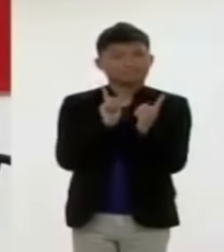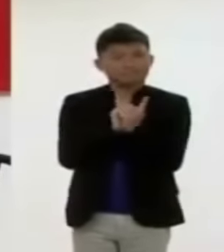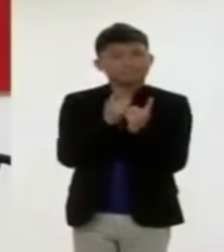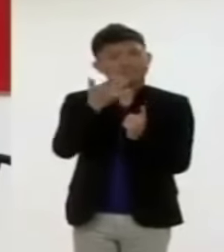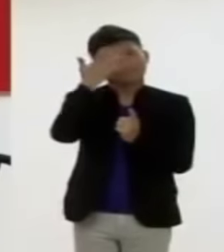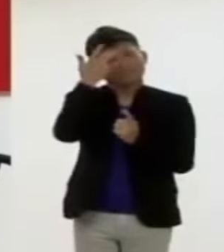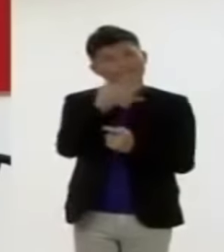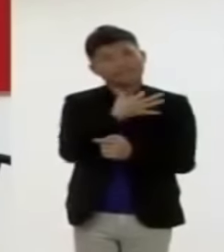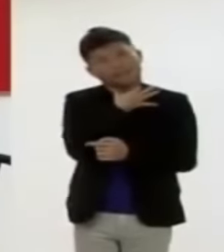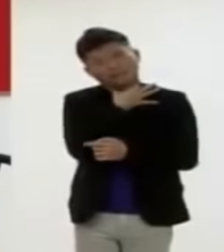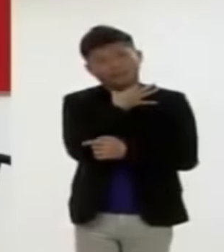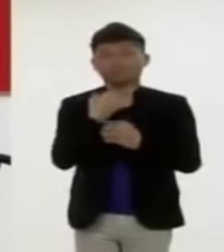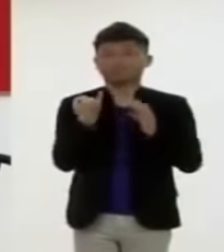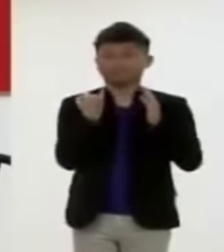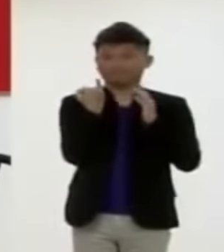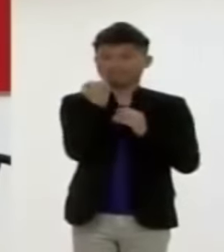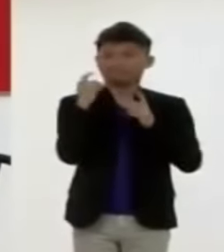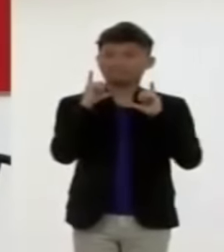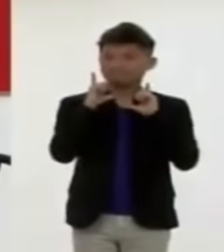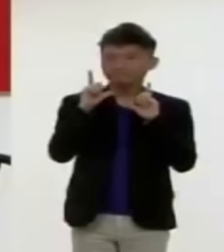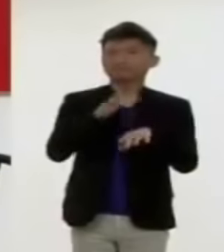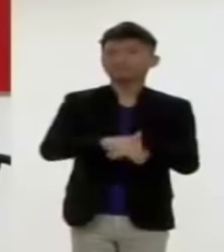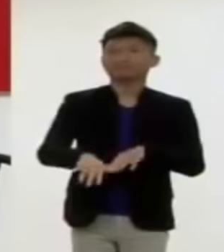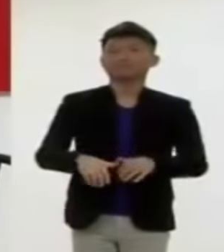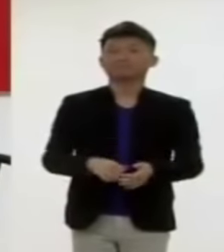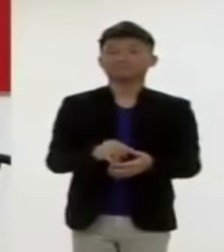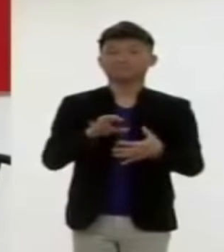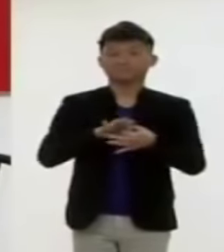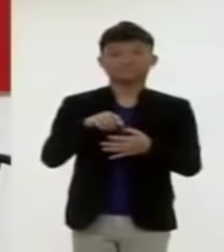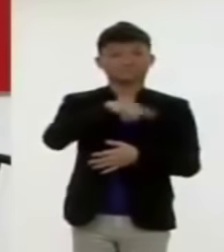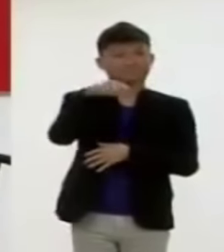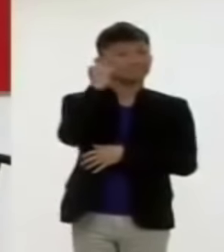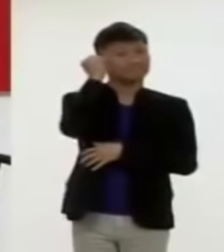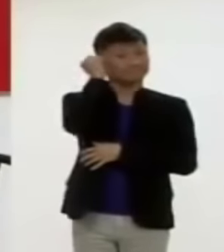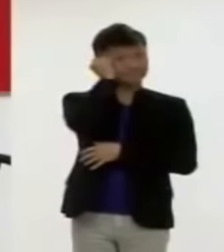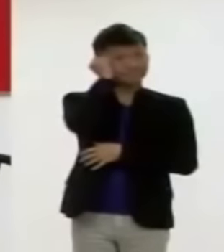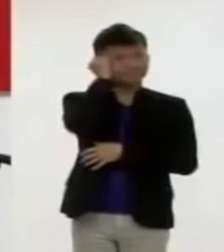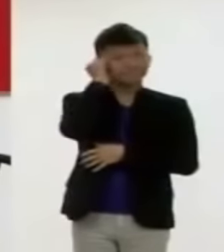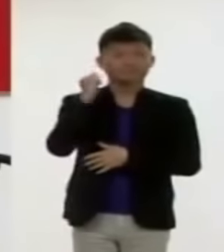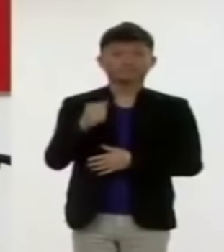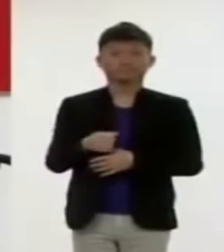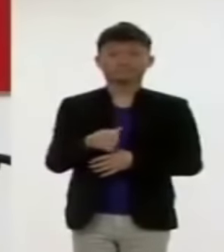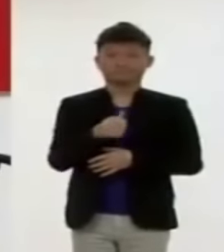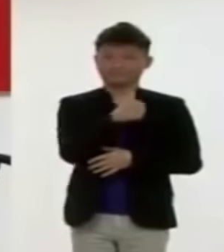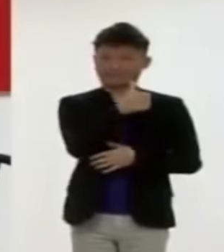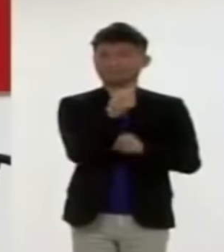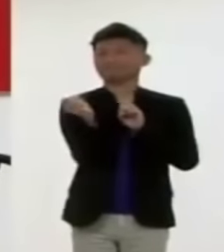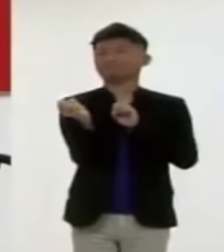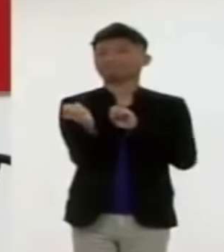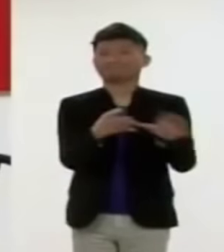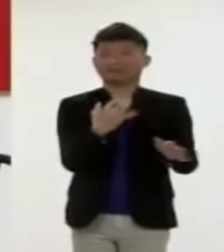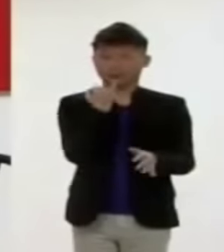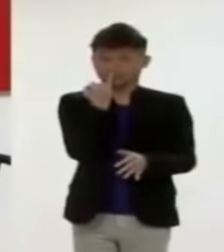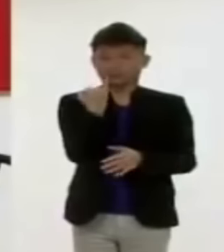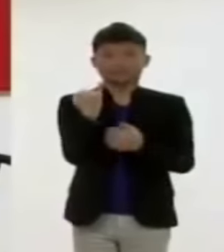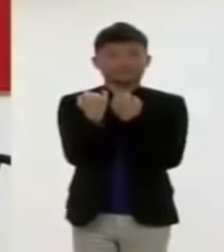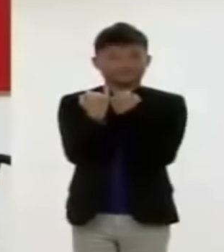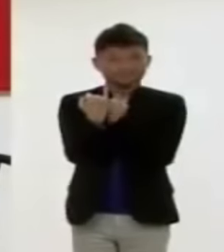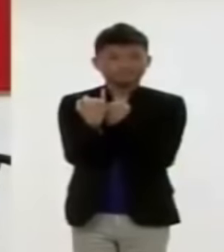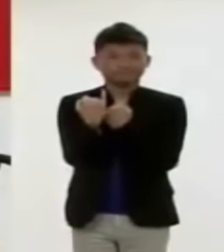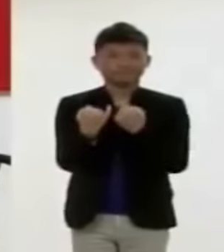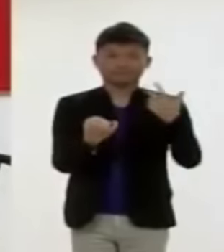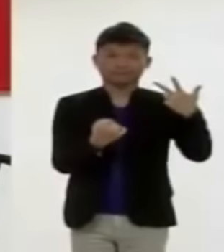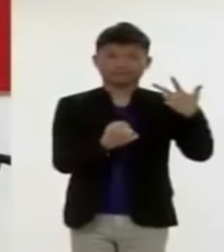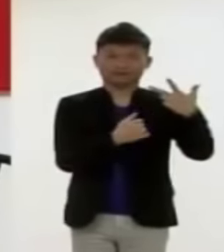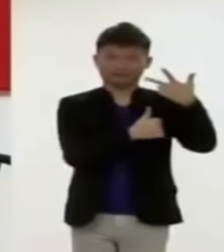候，女性就会站出来。所以请记得，大家请记得，气男保女，七个男的